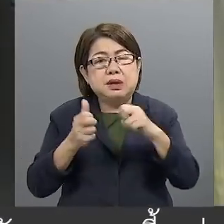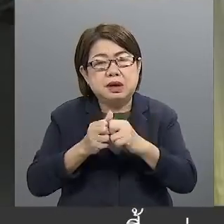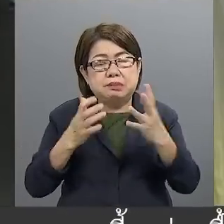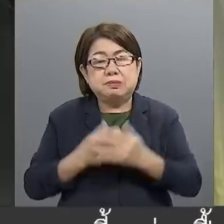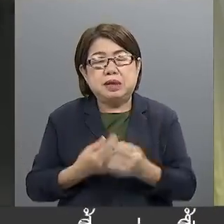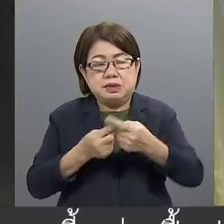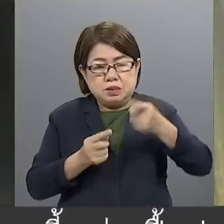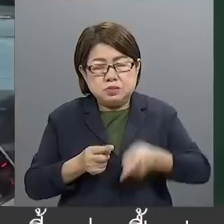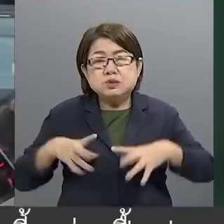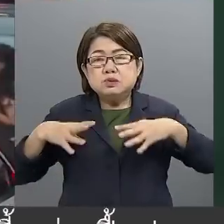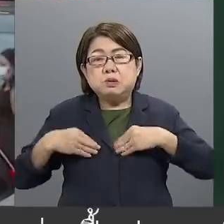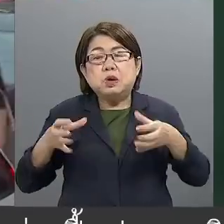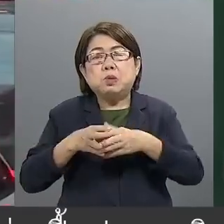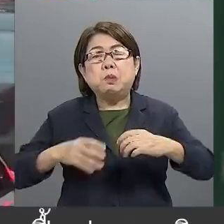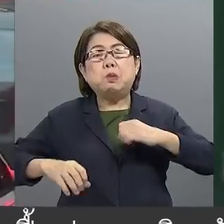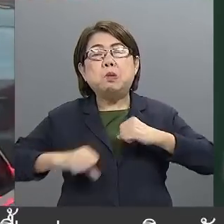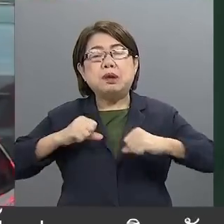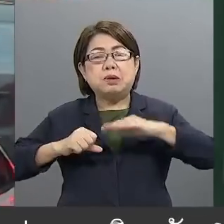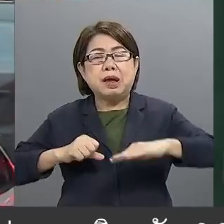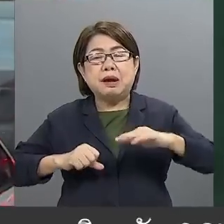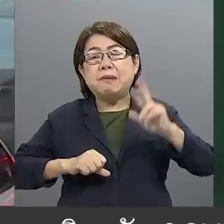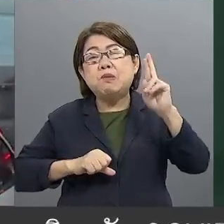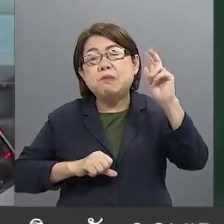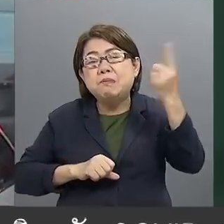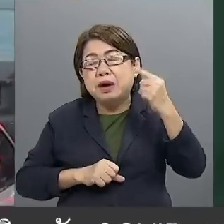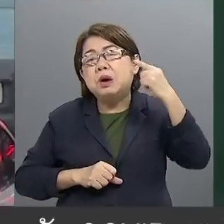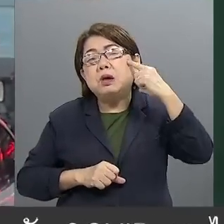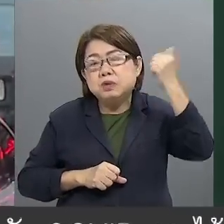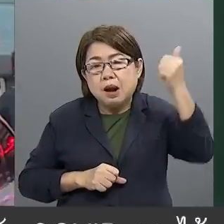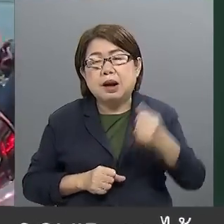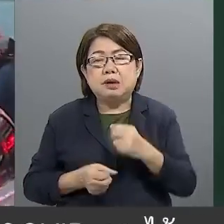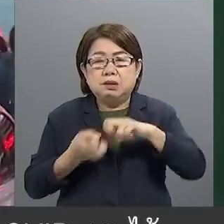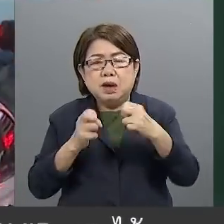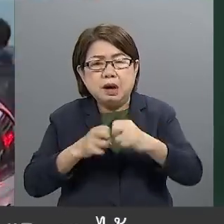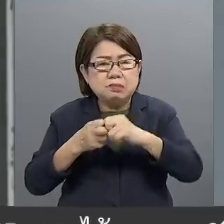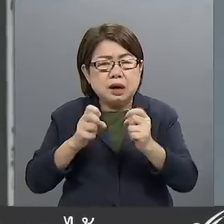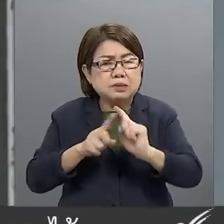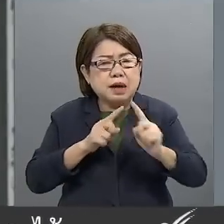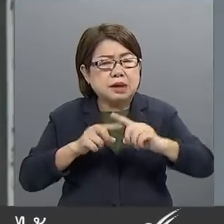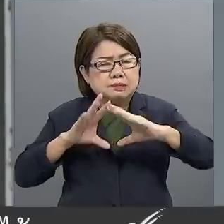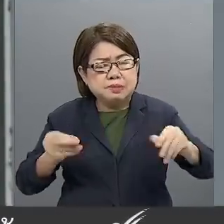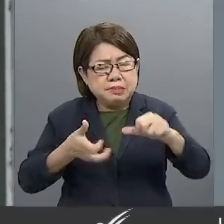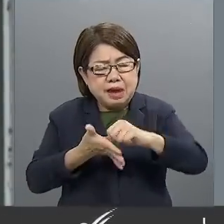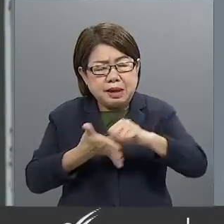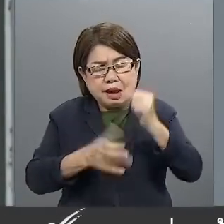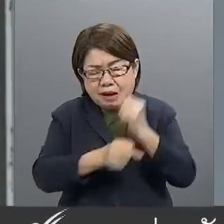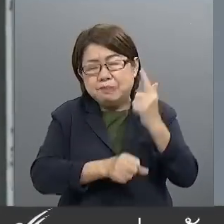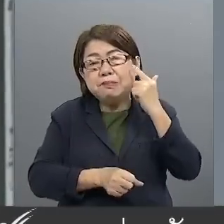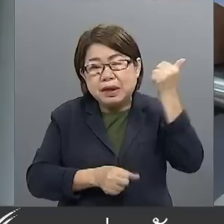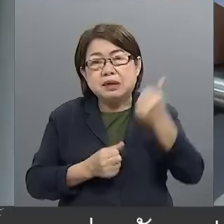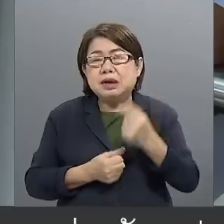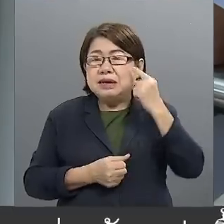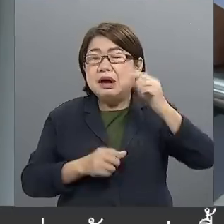กลุ่มนี้เป็นเด็กรุ่นใหม่ที่มีความคิดฉลาดสามารถแก้ไขสถานการณ์ได้แล้วเชื่อละว่ารัฐไม่สามารถตามทัน